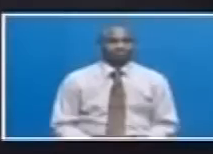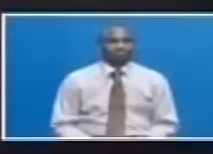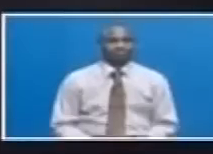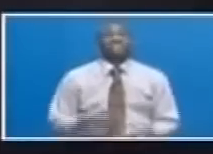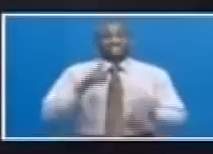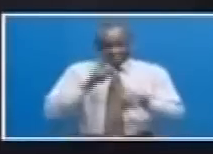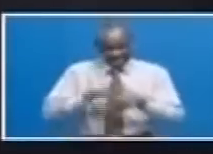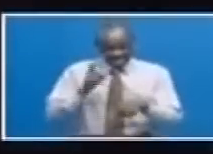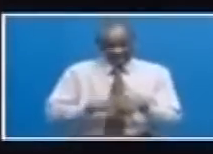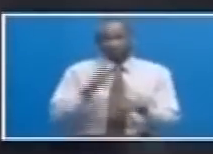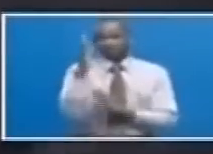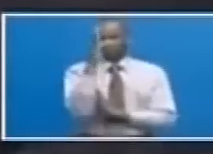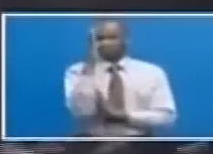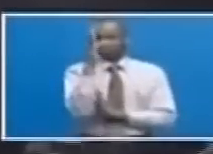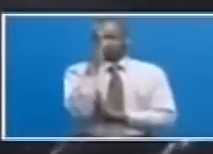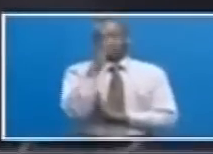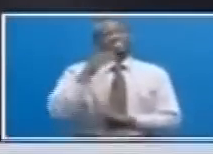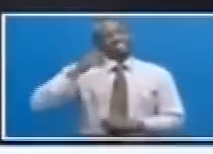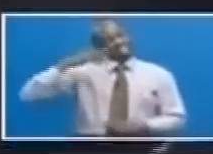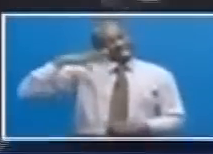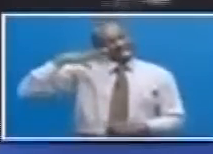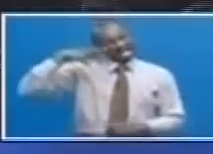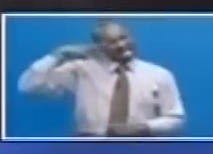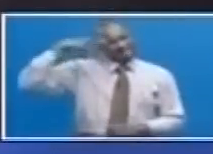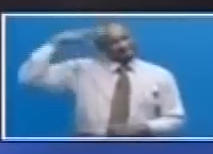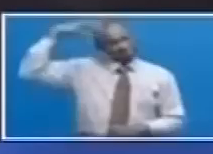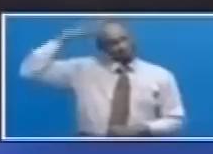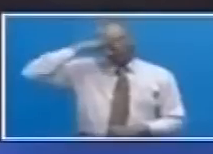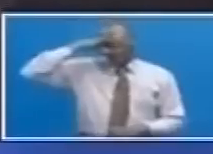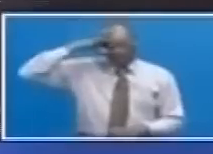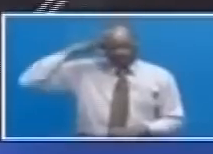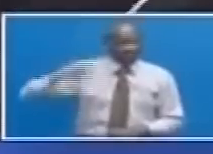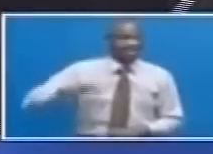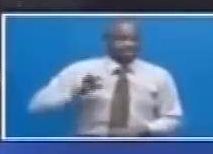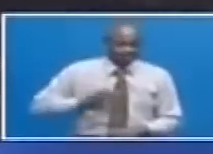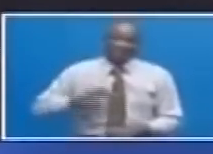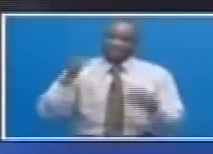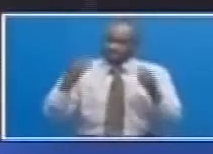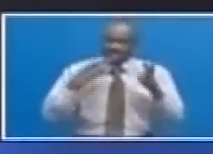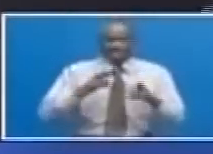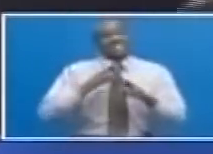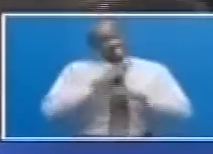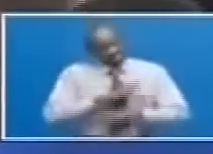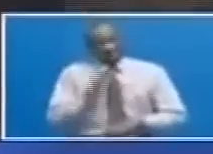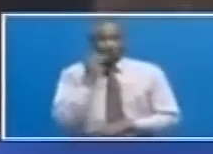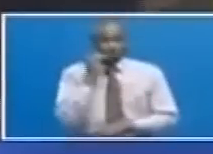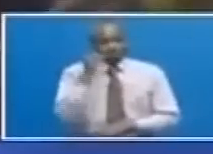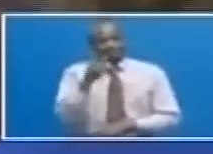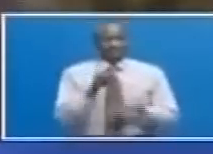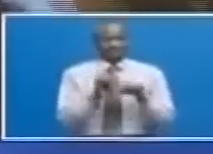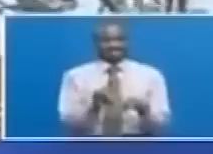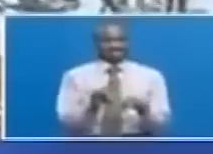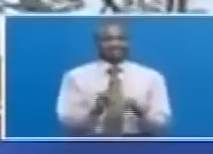Majira ya saa 6 mchana, jua likiwa utosoni, wakati ambapo kina mama wengi wakipumzika nyumbani kwa Zainab Ahmed